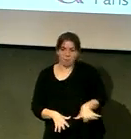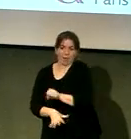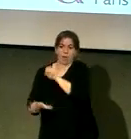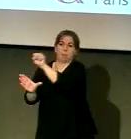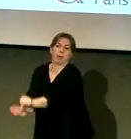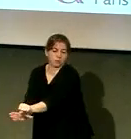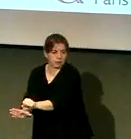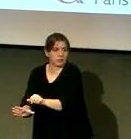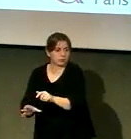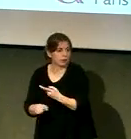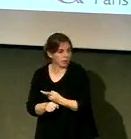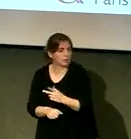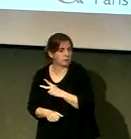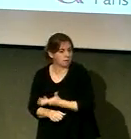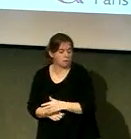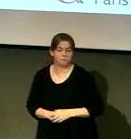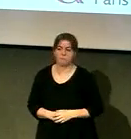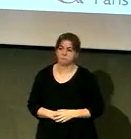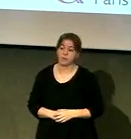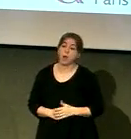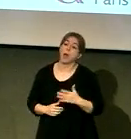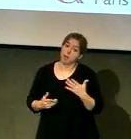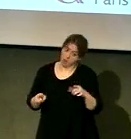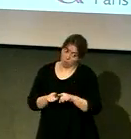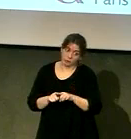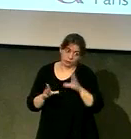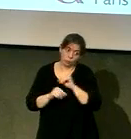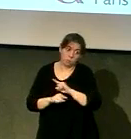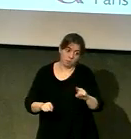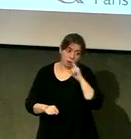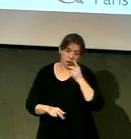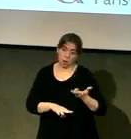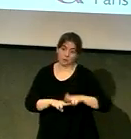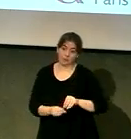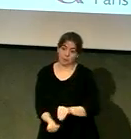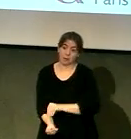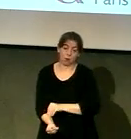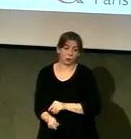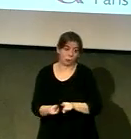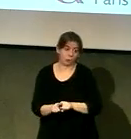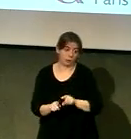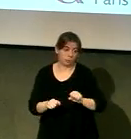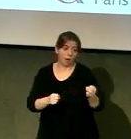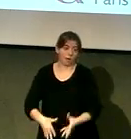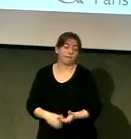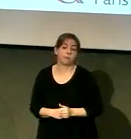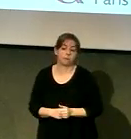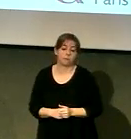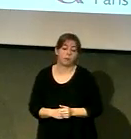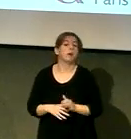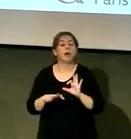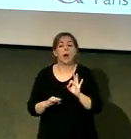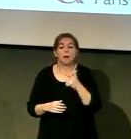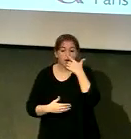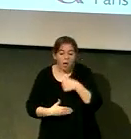le risque à ne pas négliger de décès précoce. Il y a eu une étude sur la mortalité qui montre que à